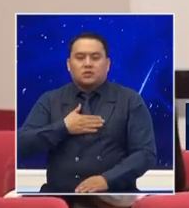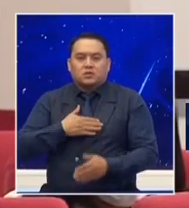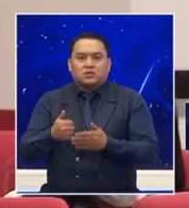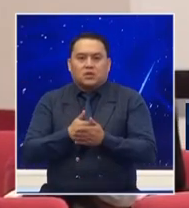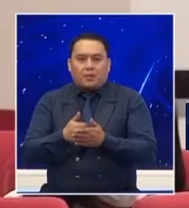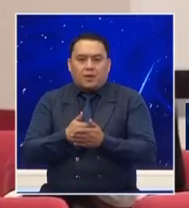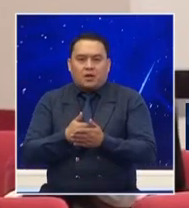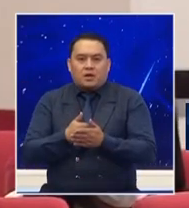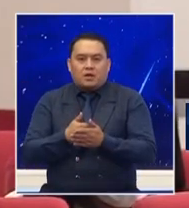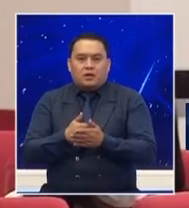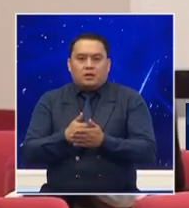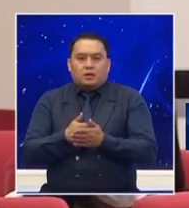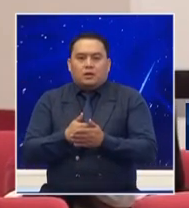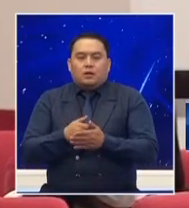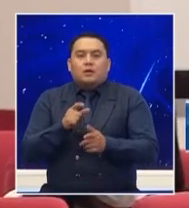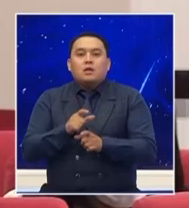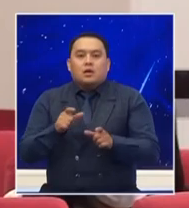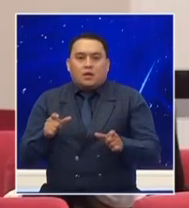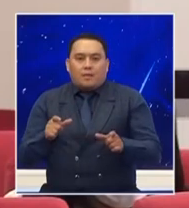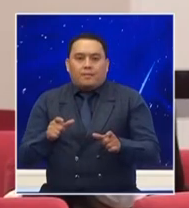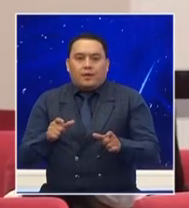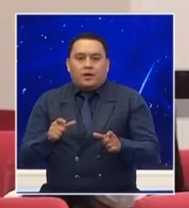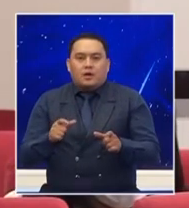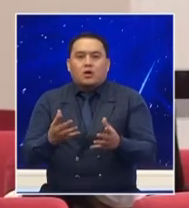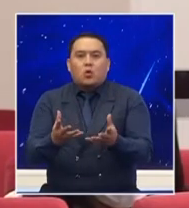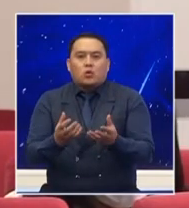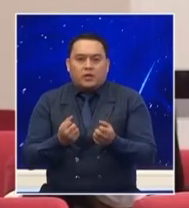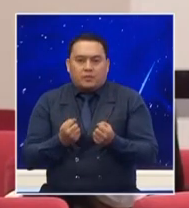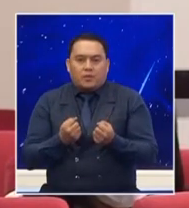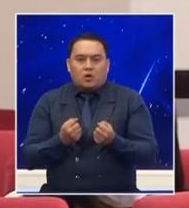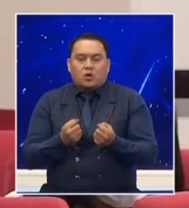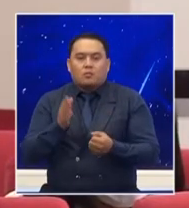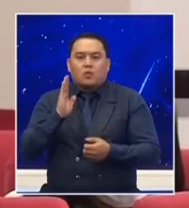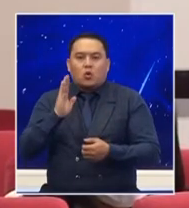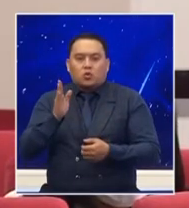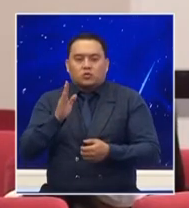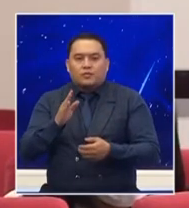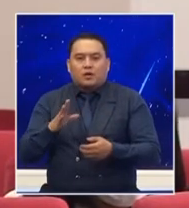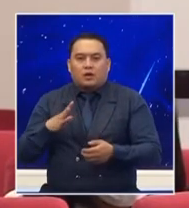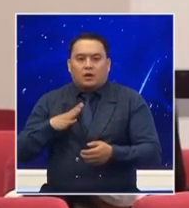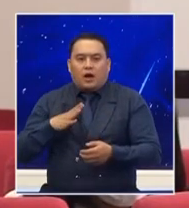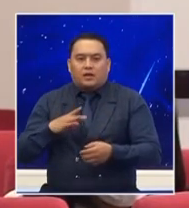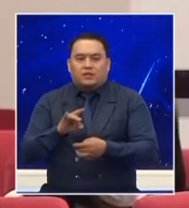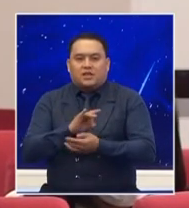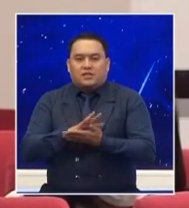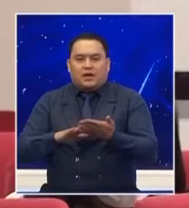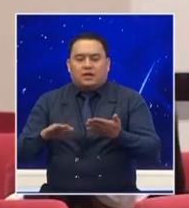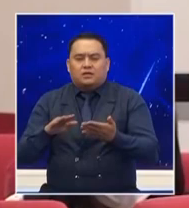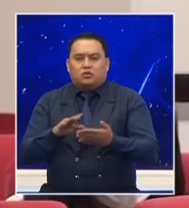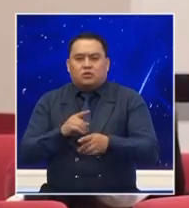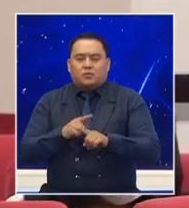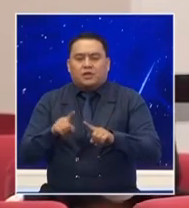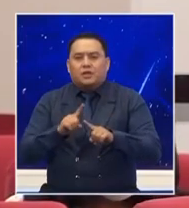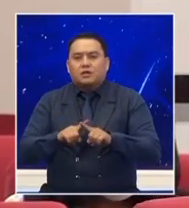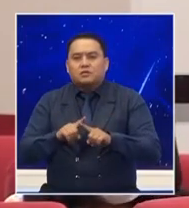болып, аудан көлемінде алынған өнім бойынша алдын қатардан көріндік. Астығымызды өңдейтін, күріш